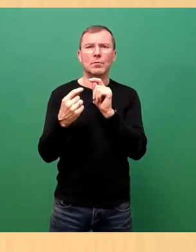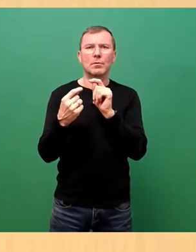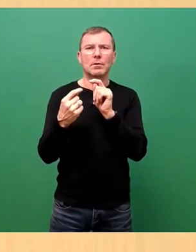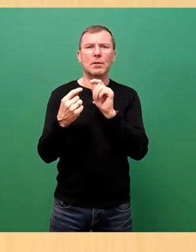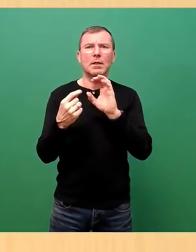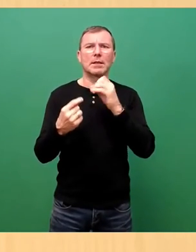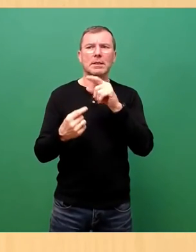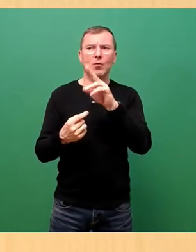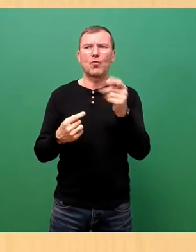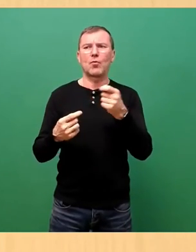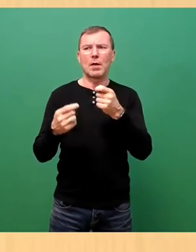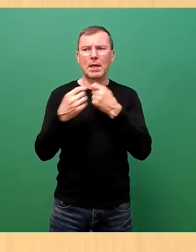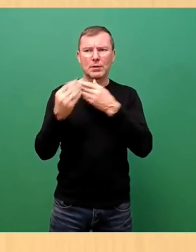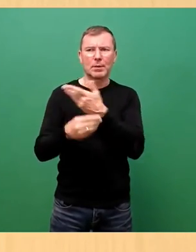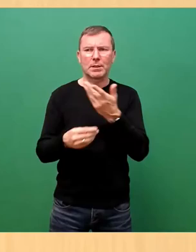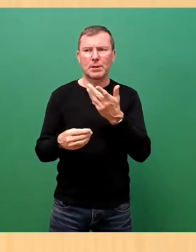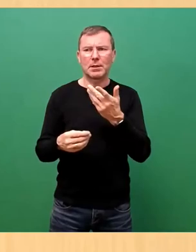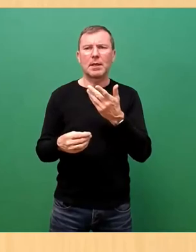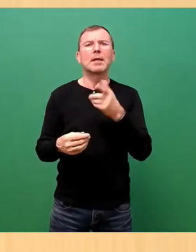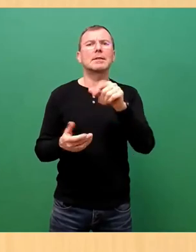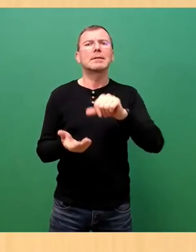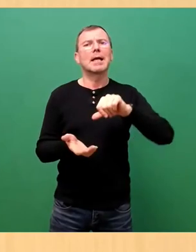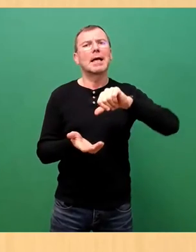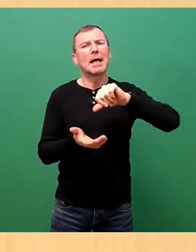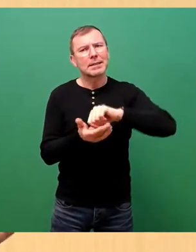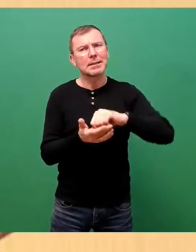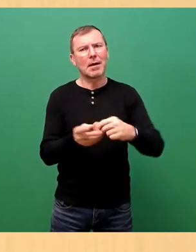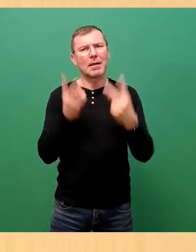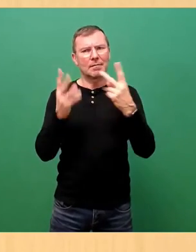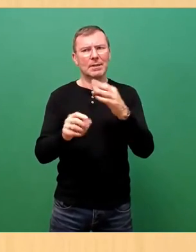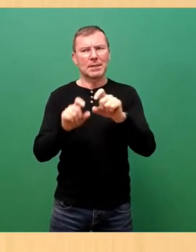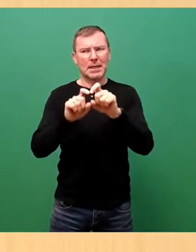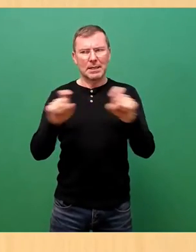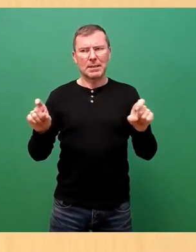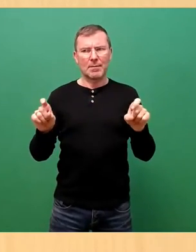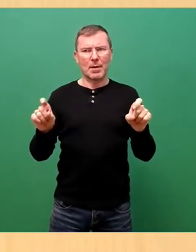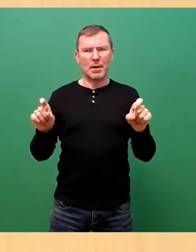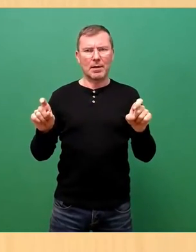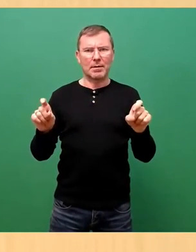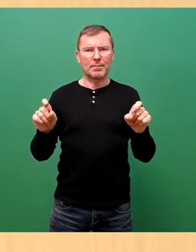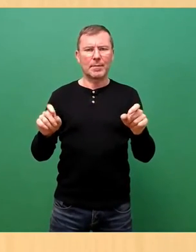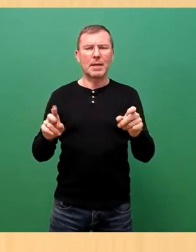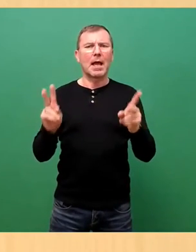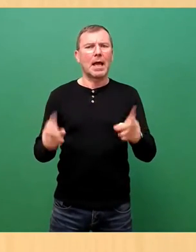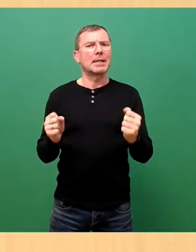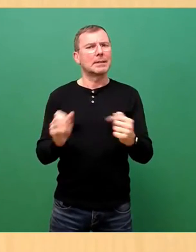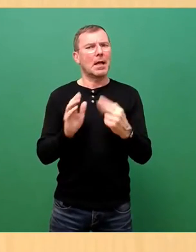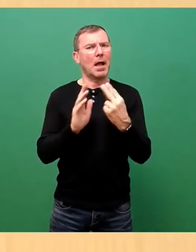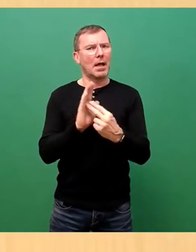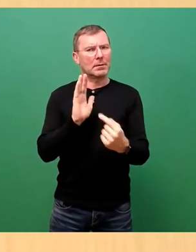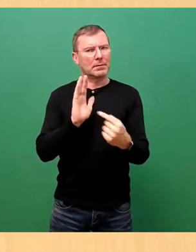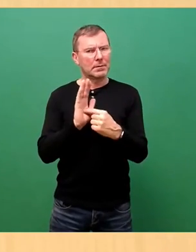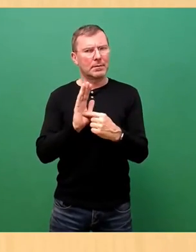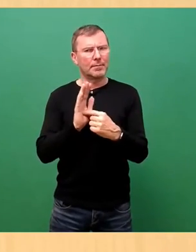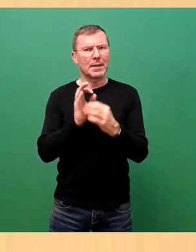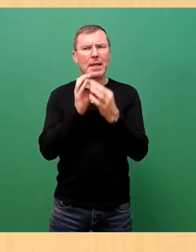Gespräche gab, dass es in dieser zentralen, wichtigen Frage, wo man jetzt angeblich Rechtssicherheit schaffen will, gründlich auch